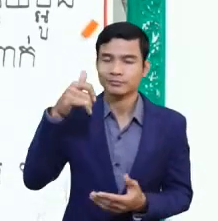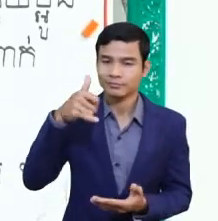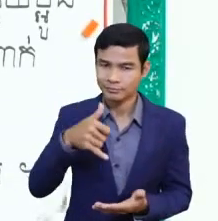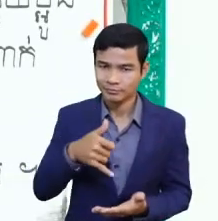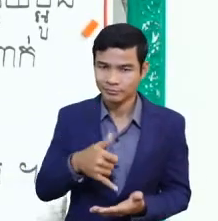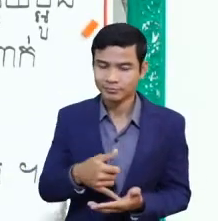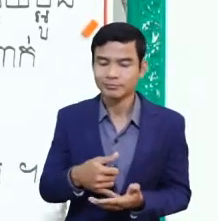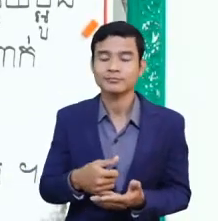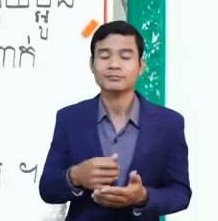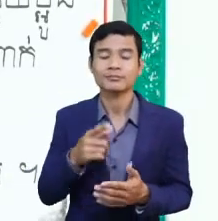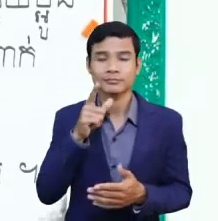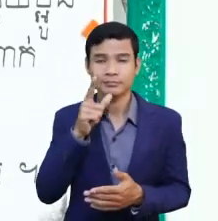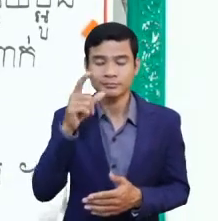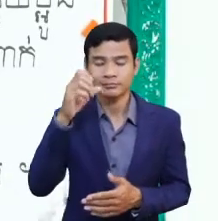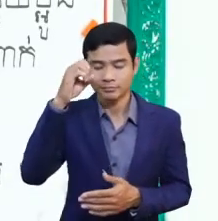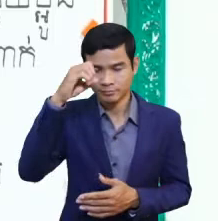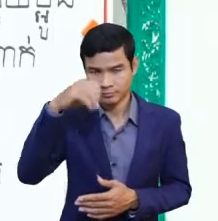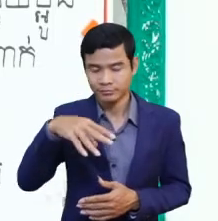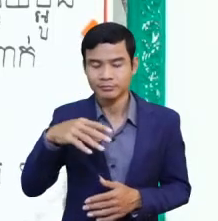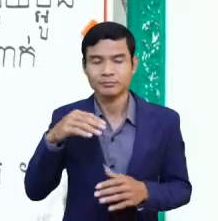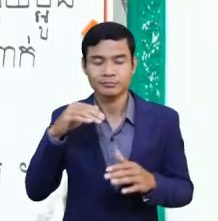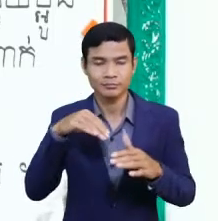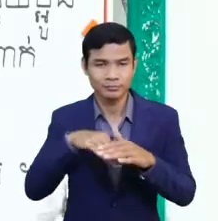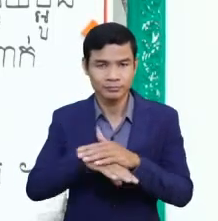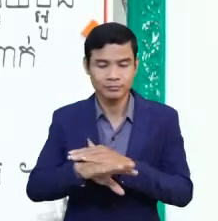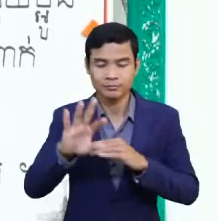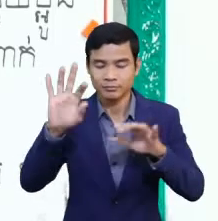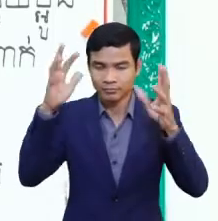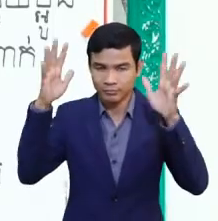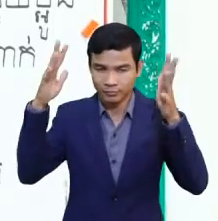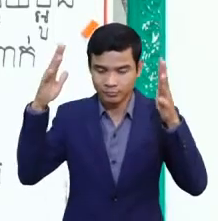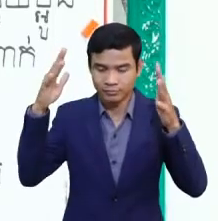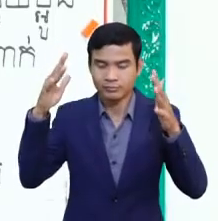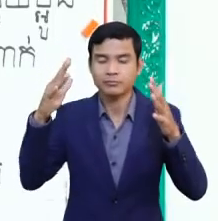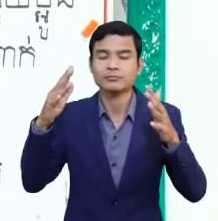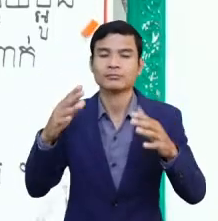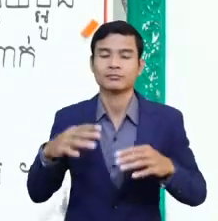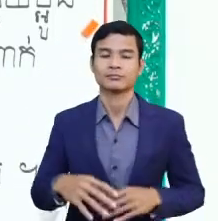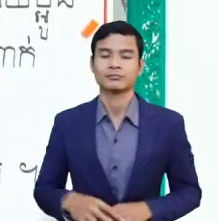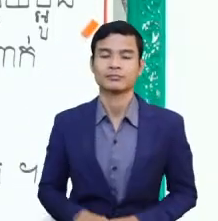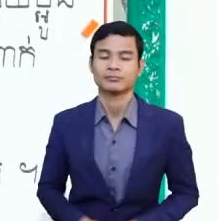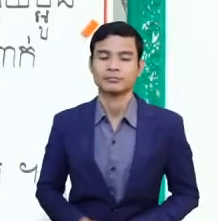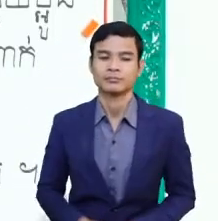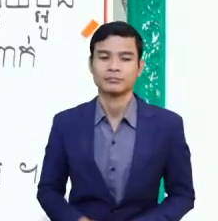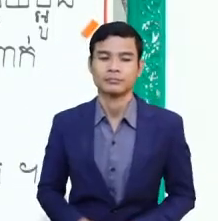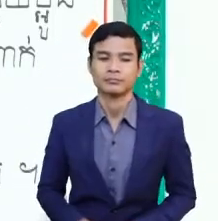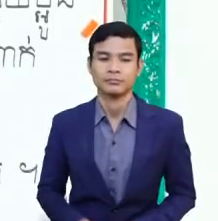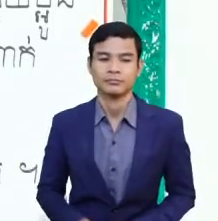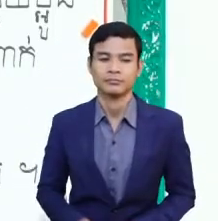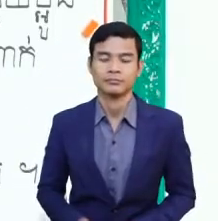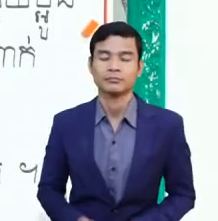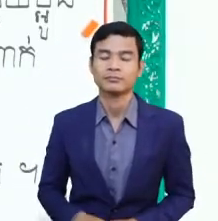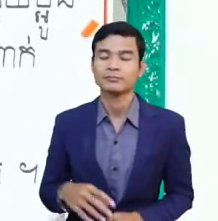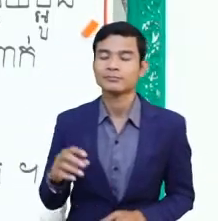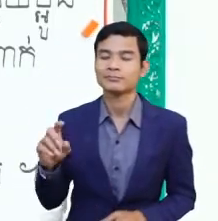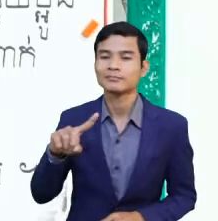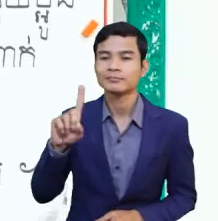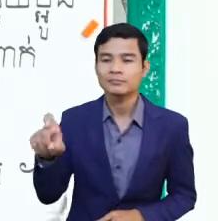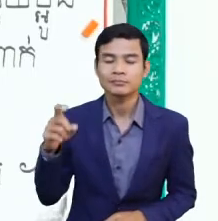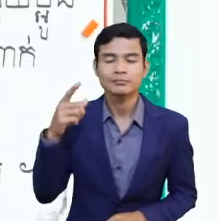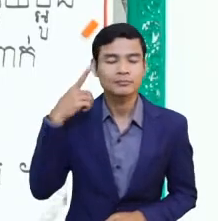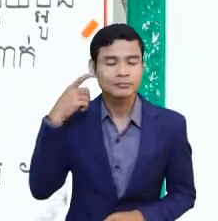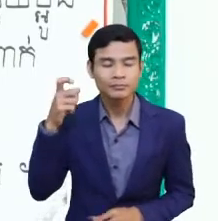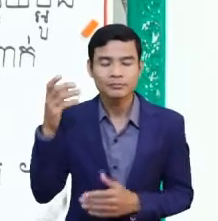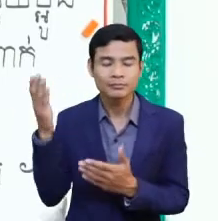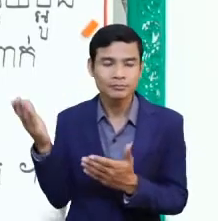ngày ní chia tháng ngày bảo vệ sẵn nạ cả phòng ta mà